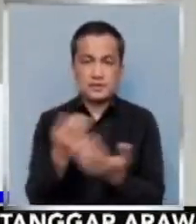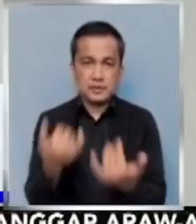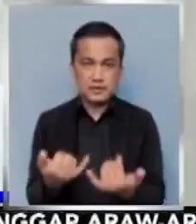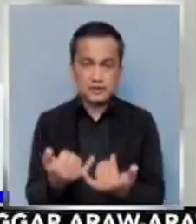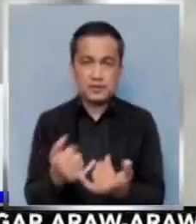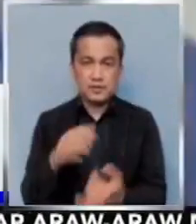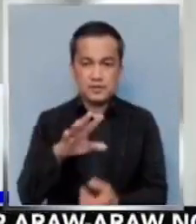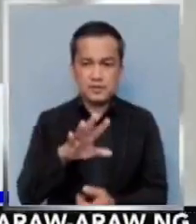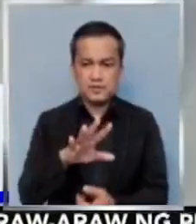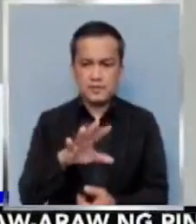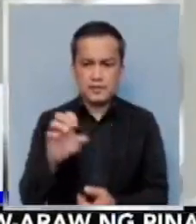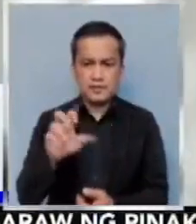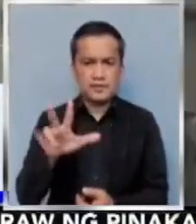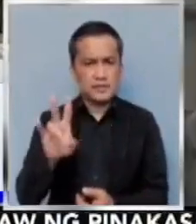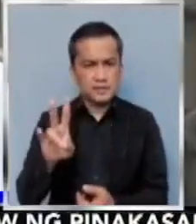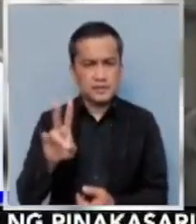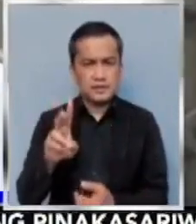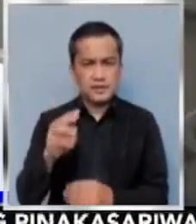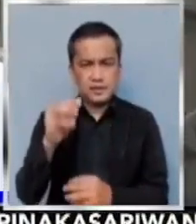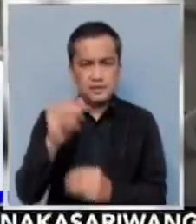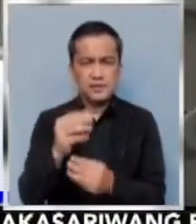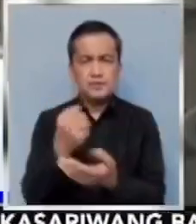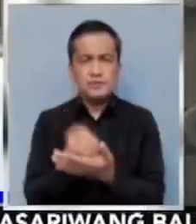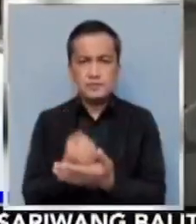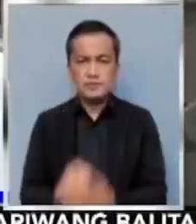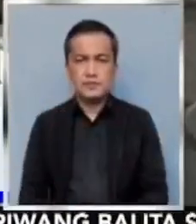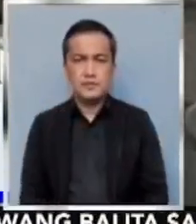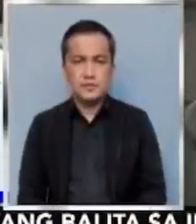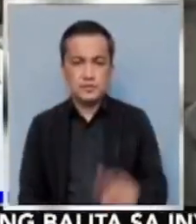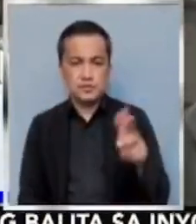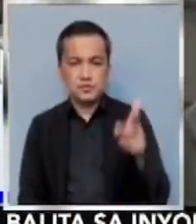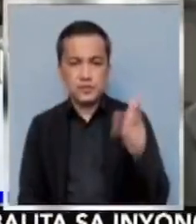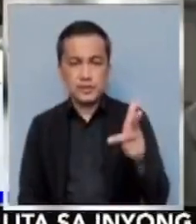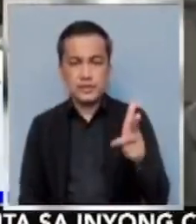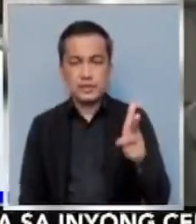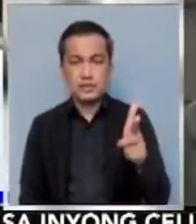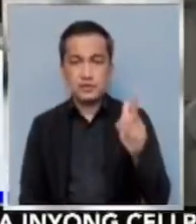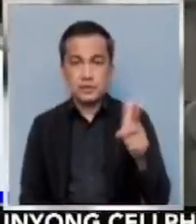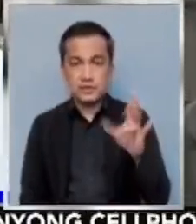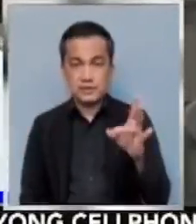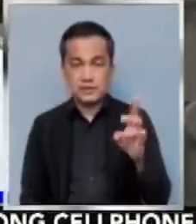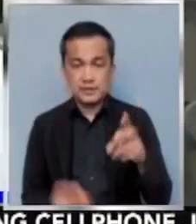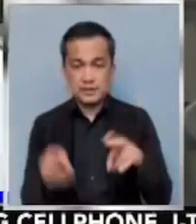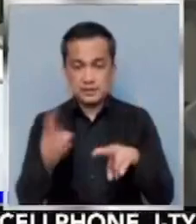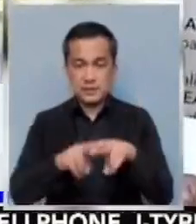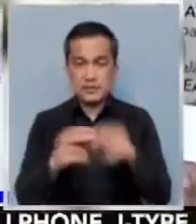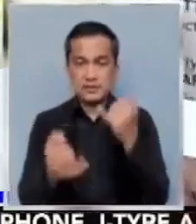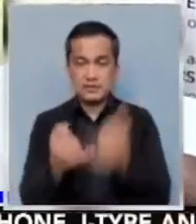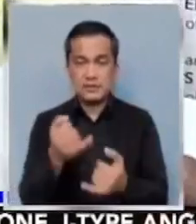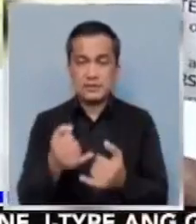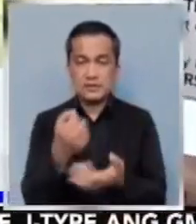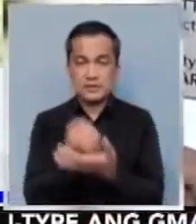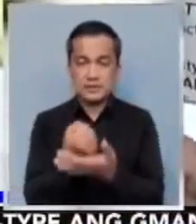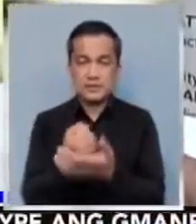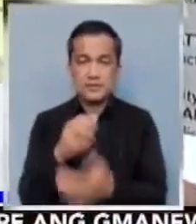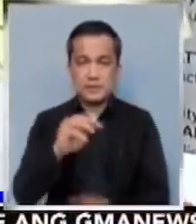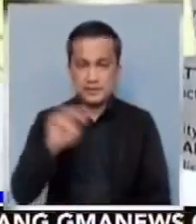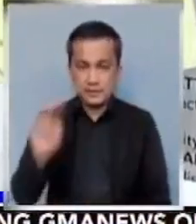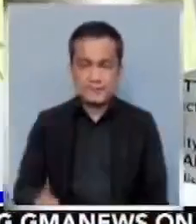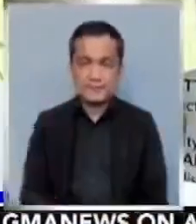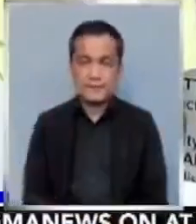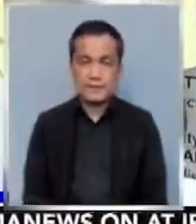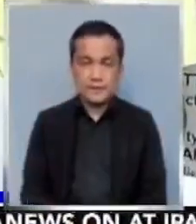537 pesos na minimum wage. 2017 pa huling tumaas ang minimum wage sa Kamaynilaan. Ang negosyanteng si